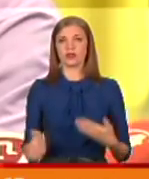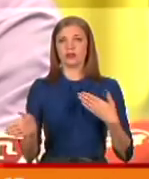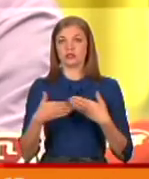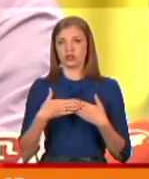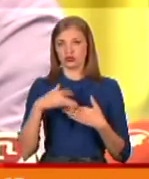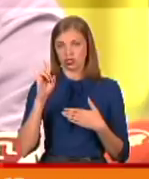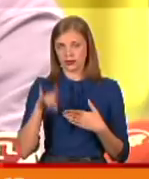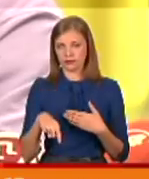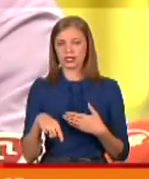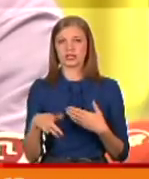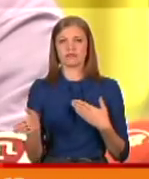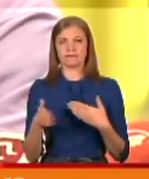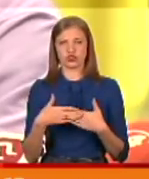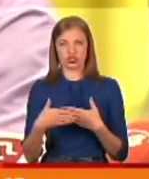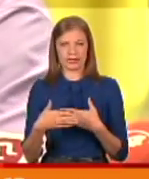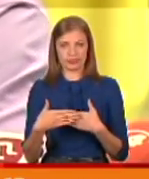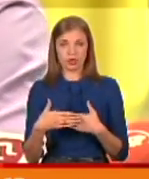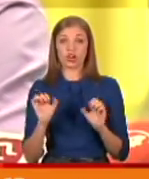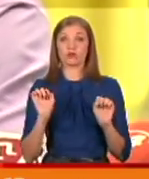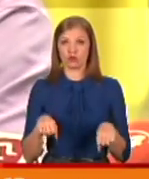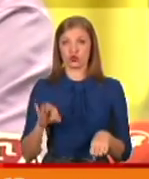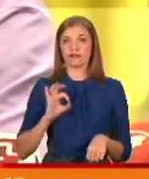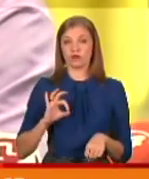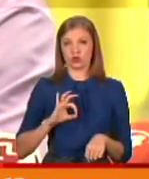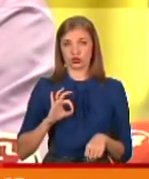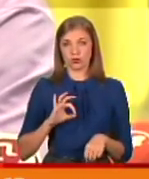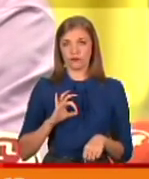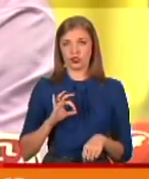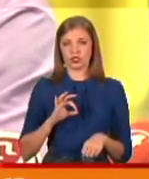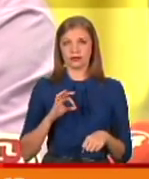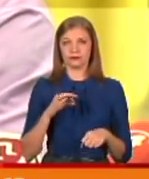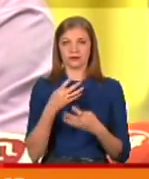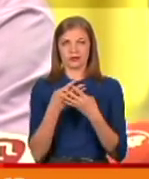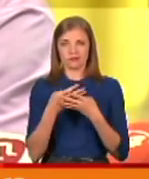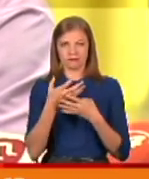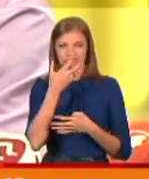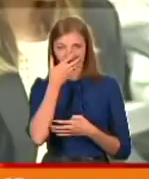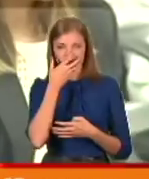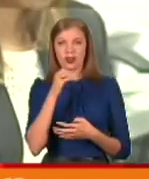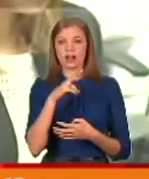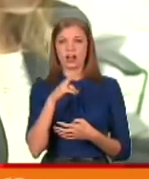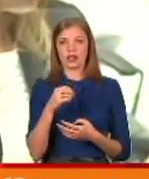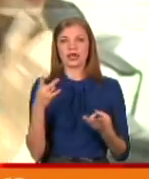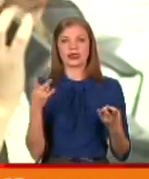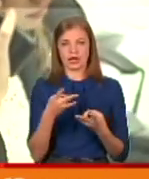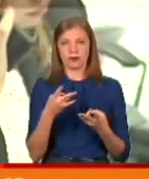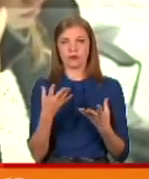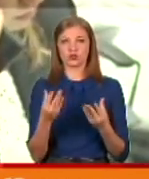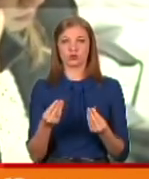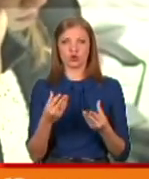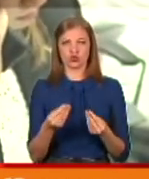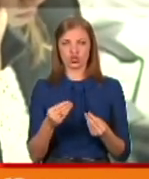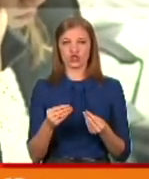Зачинити вікна, щільно зачинити двері. Можна використовувати марлеві маски, але їх треба